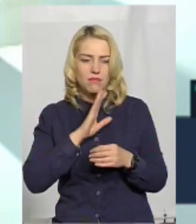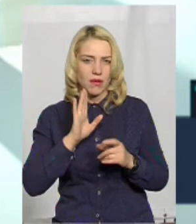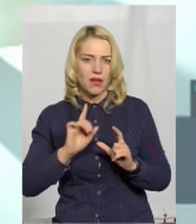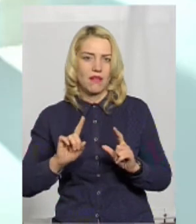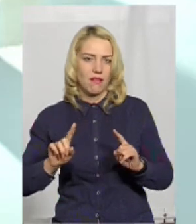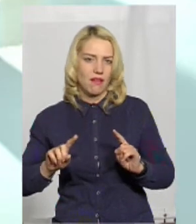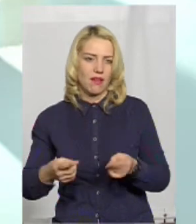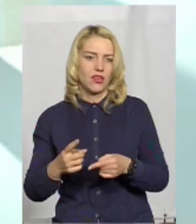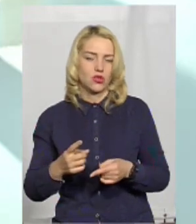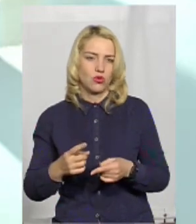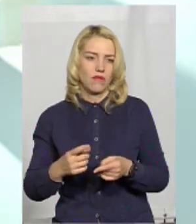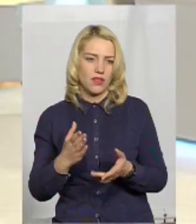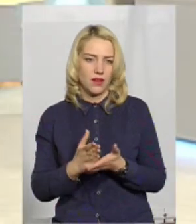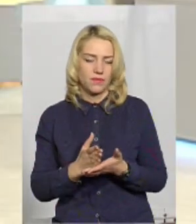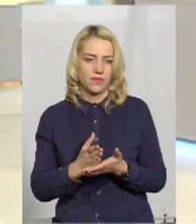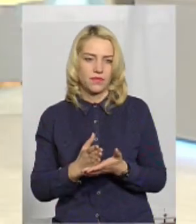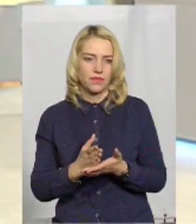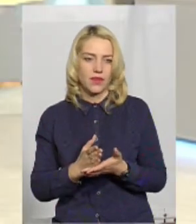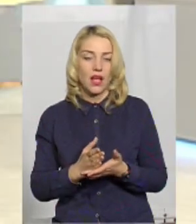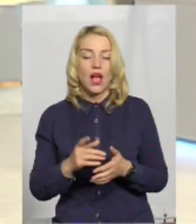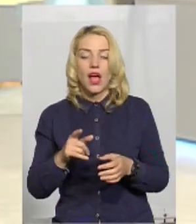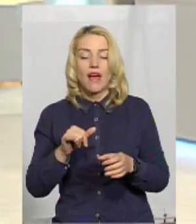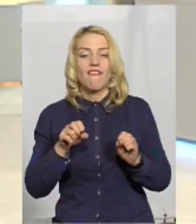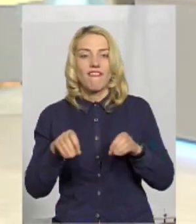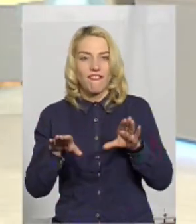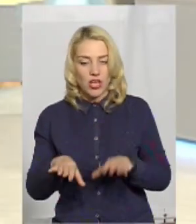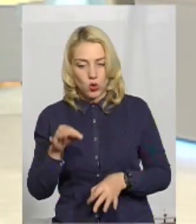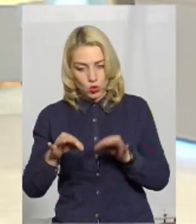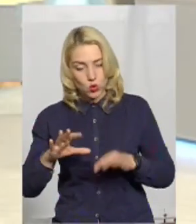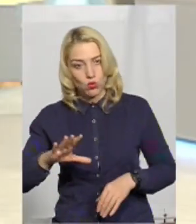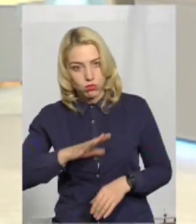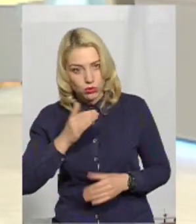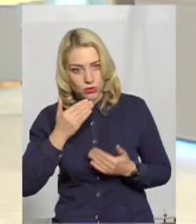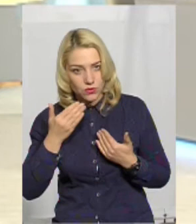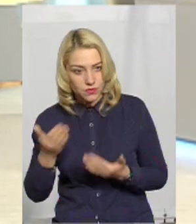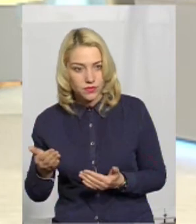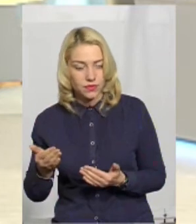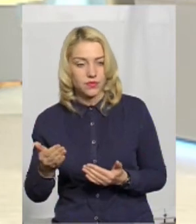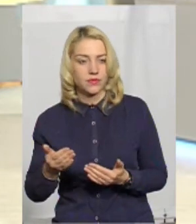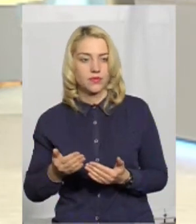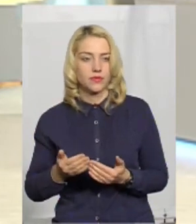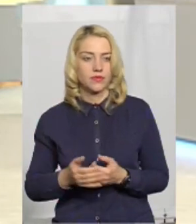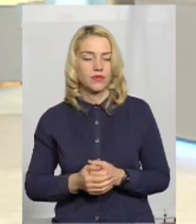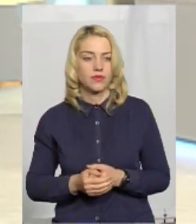арештована. Мама арештована. Ну, вирок суду вже був, про це от якраз говорили.